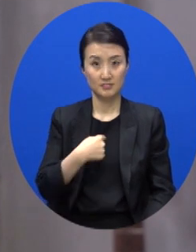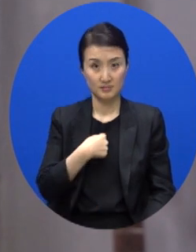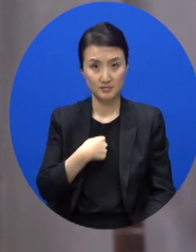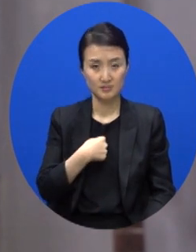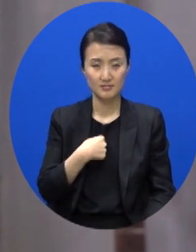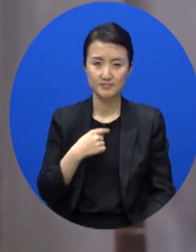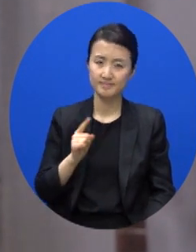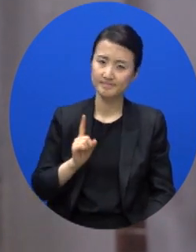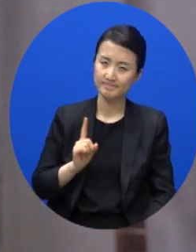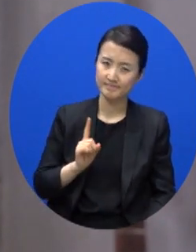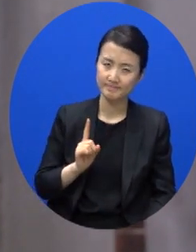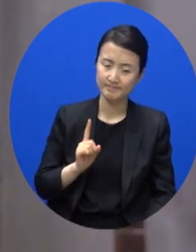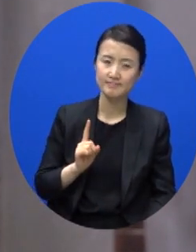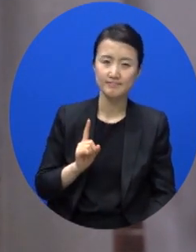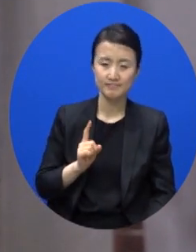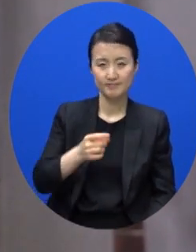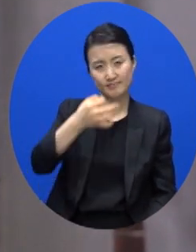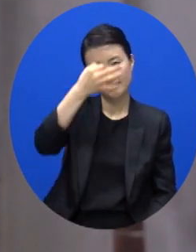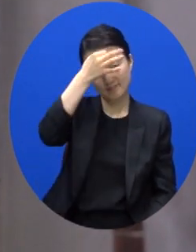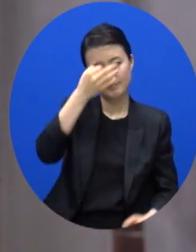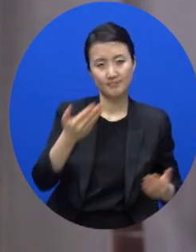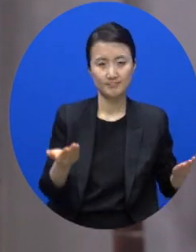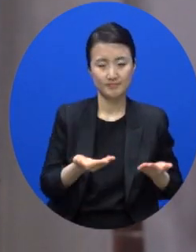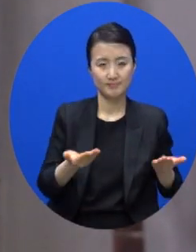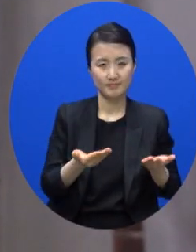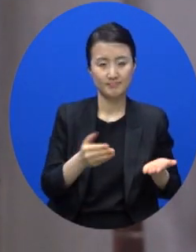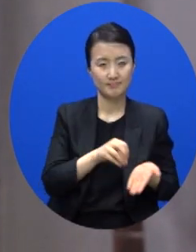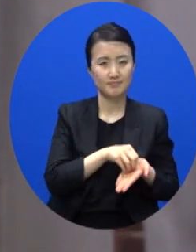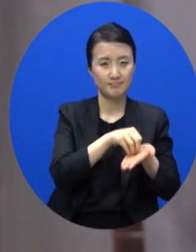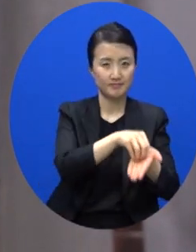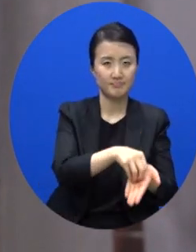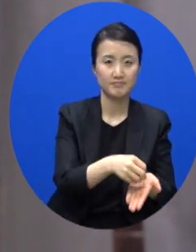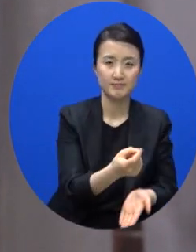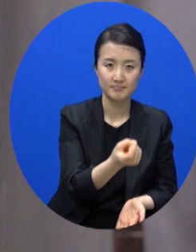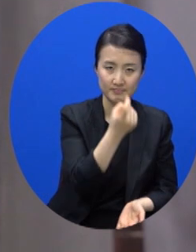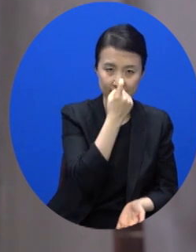기능직에 선택을 해서 풍물집에